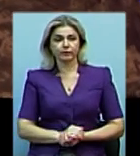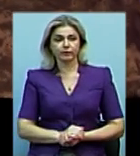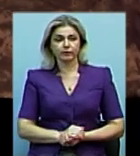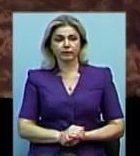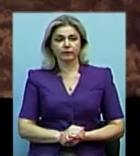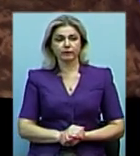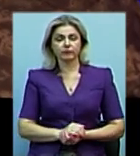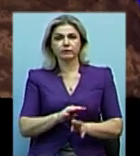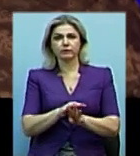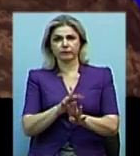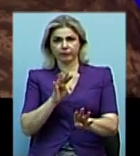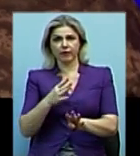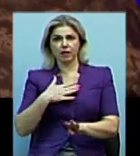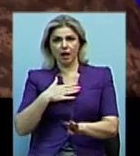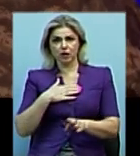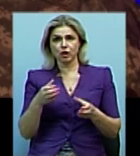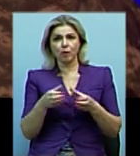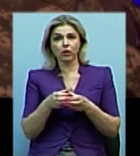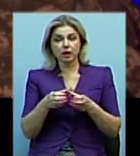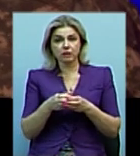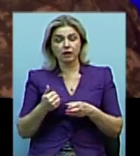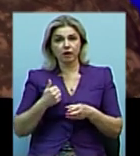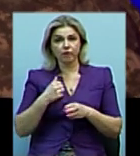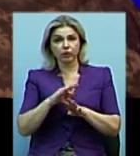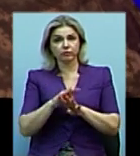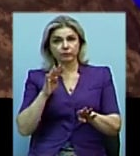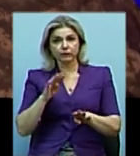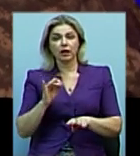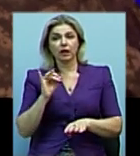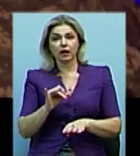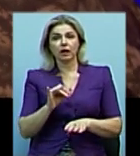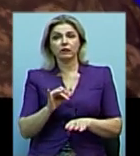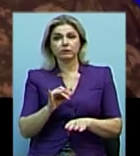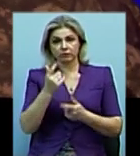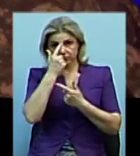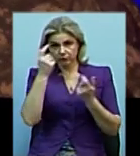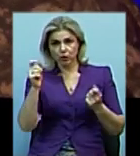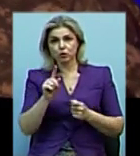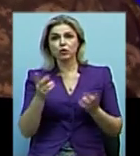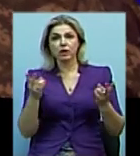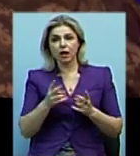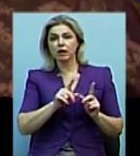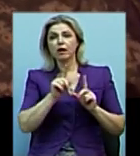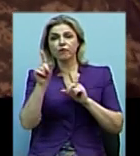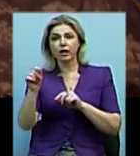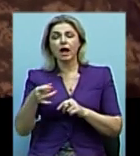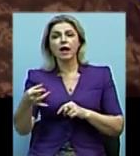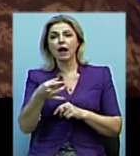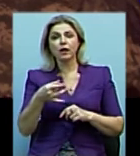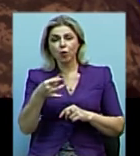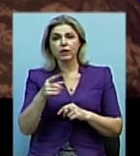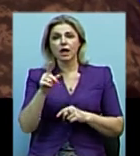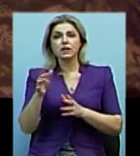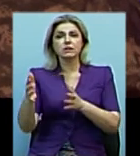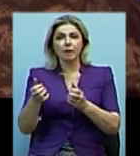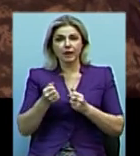построїли наше підрозділення. 30-го вночі вишукували наш підрозділ і довели, що треба їхати у район Старобєшового за